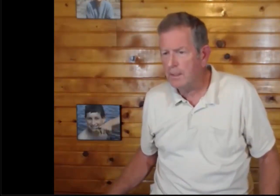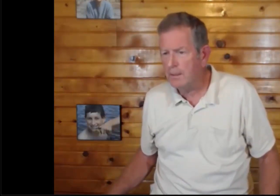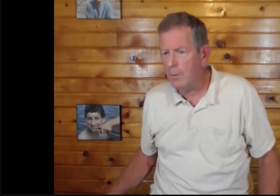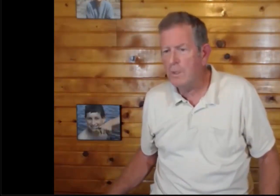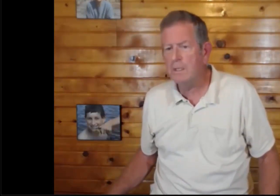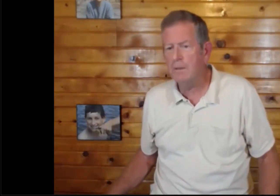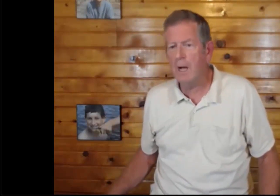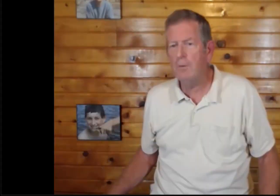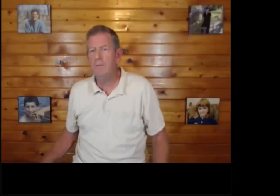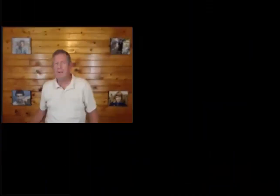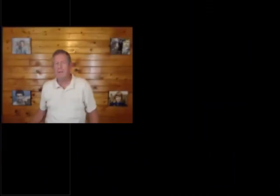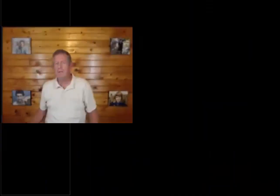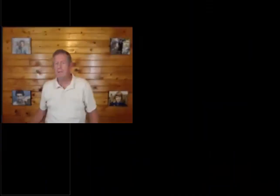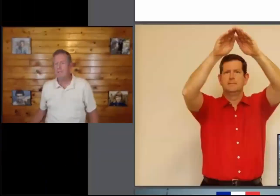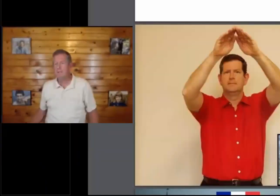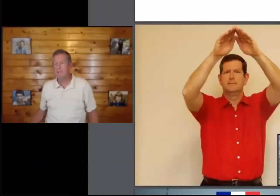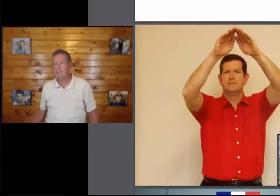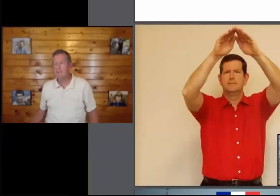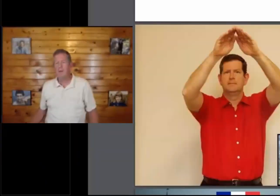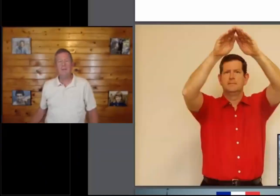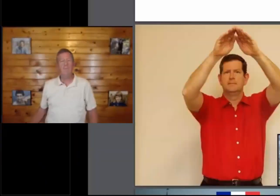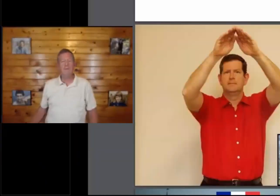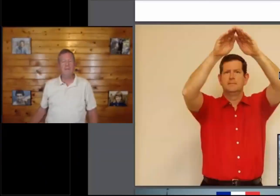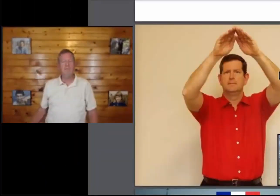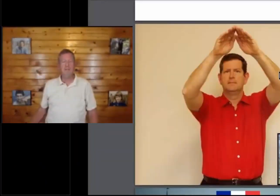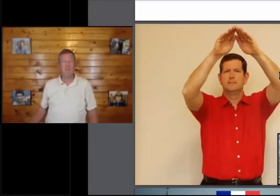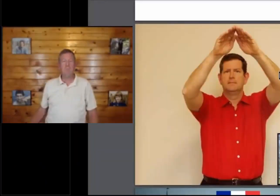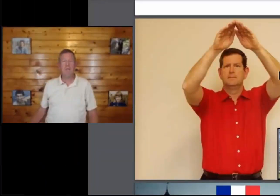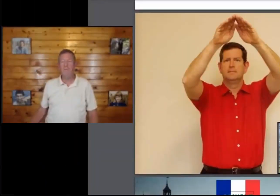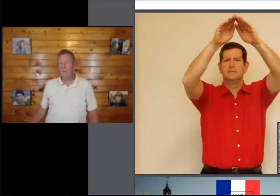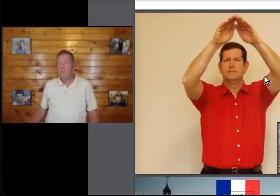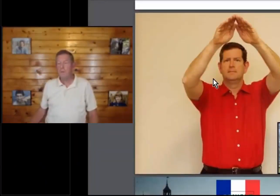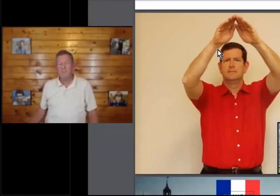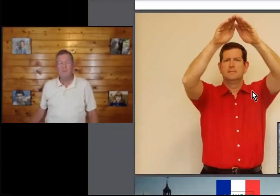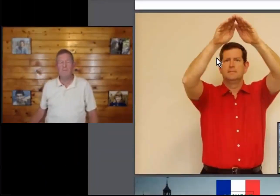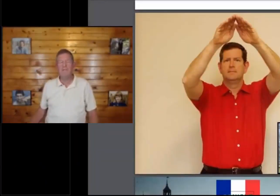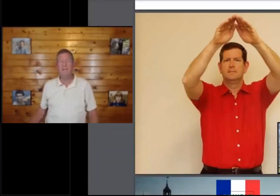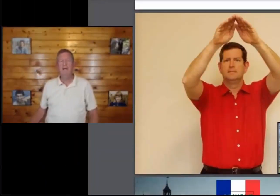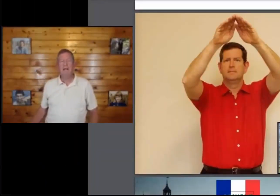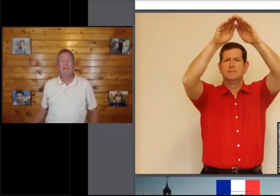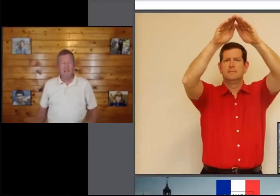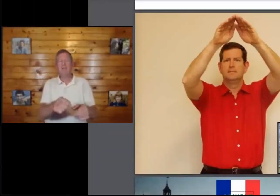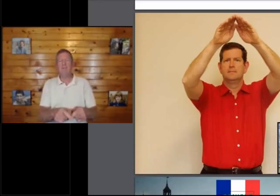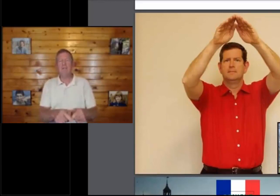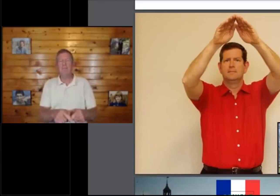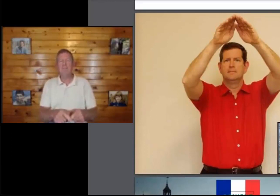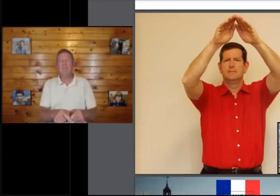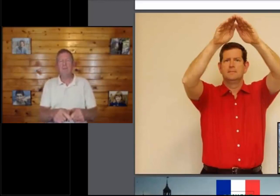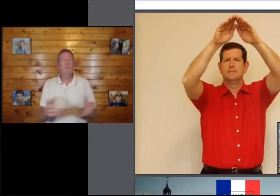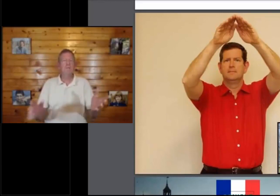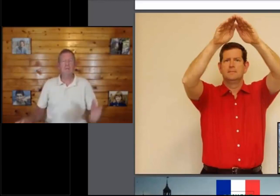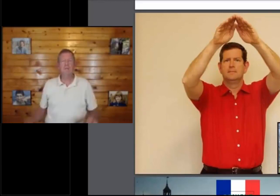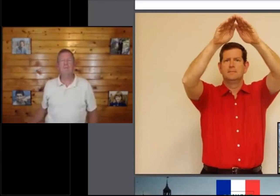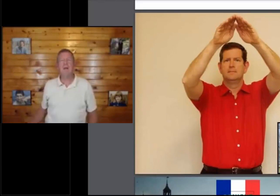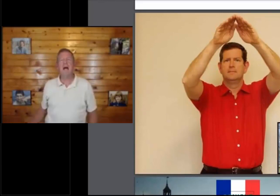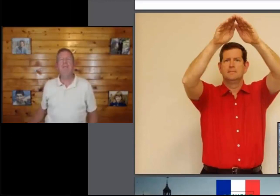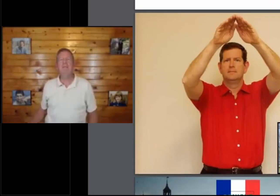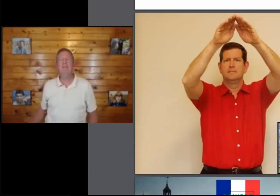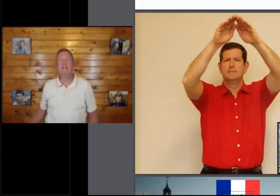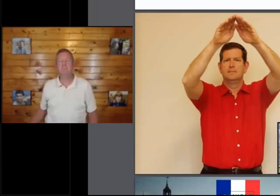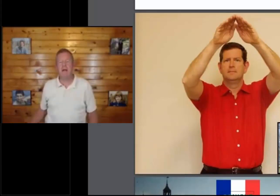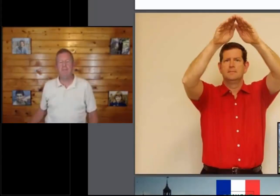Seulement un. Ah oui, voilà. D'accord. OK, vous voyez? J'espère que je pense que vous voyez. Qu'est-ce que c'est que ça? Oui, c'est le